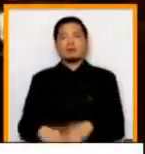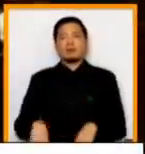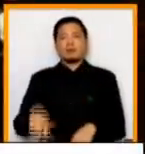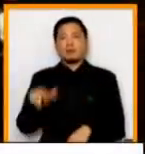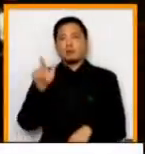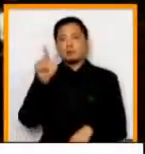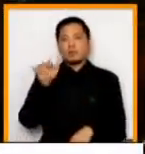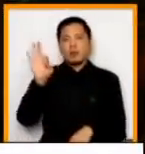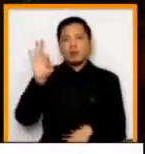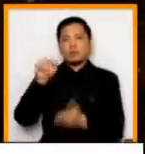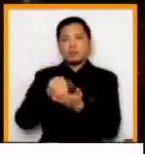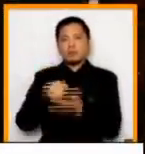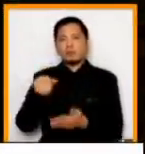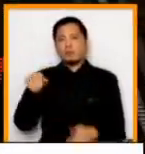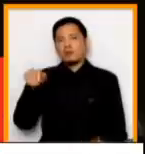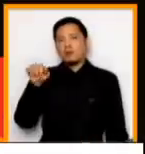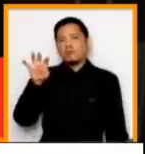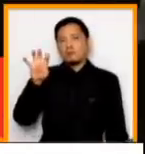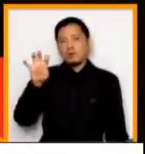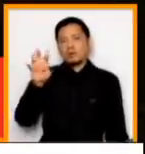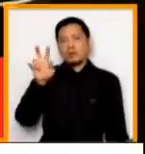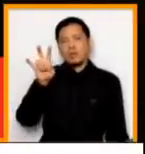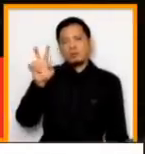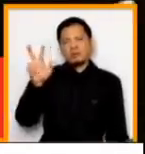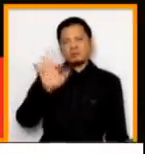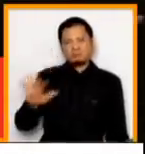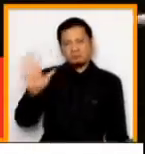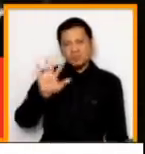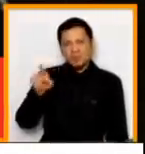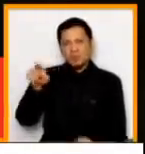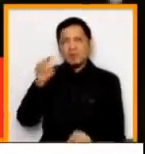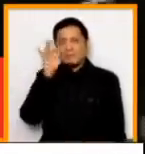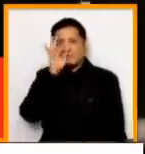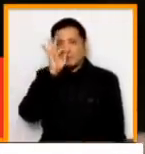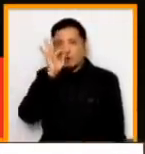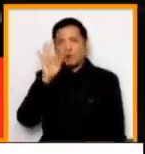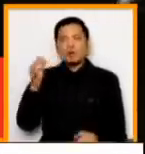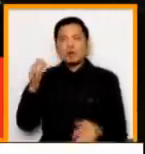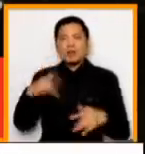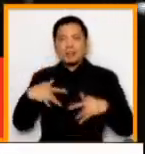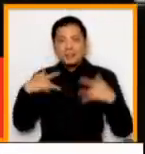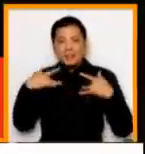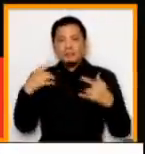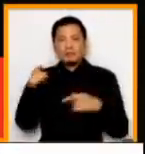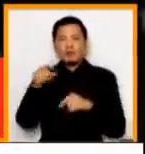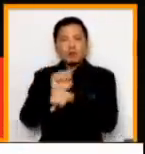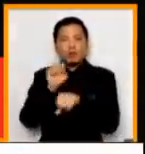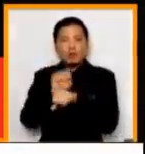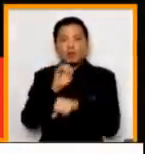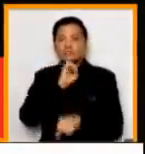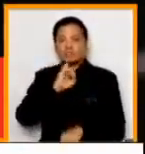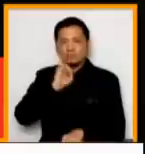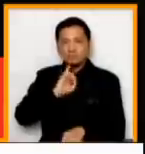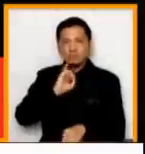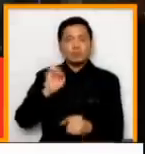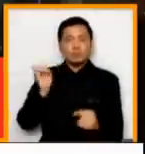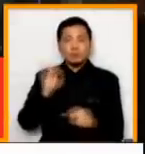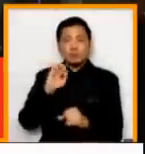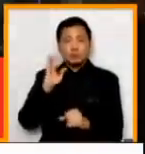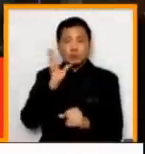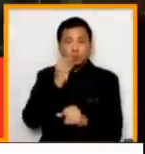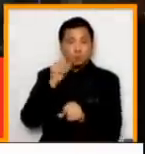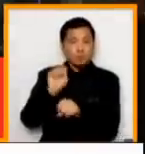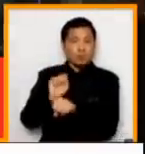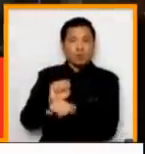29,473 na Pinoy ang naninirahan at nagtatrabaho sa Israel. Karamihan ay mga caregiver at household service workers.